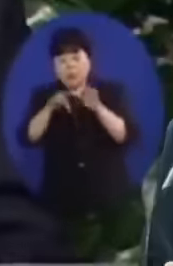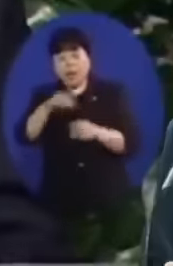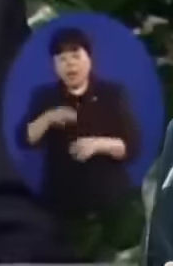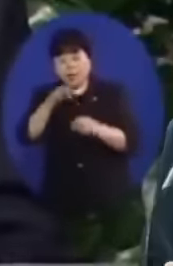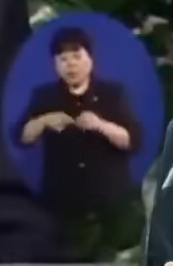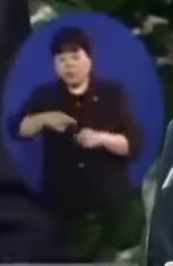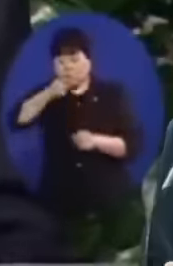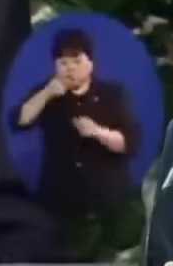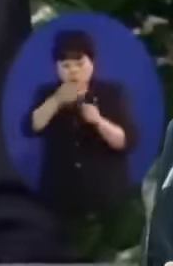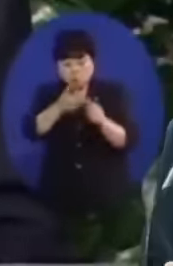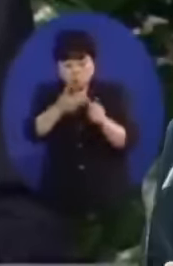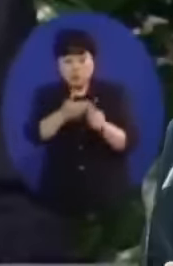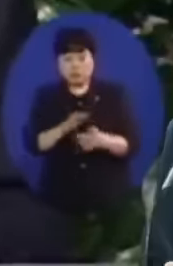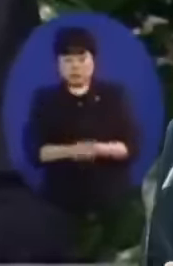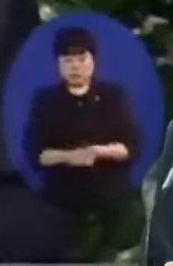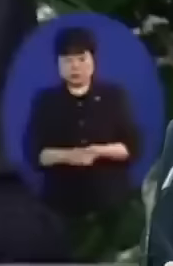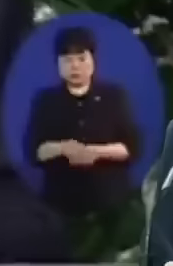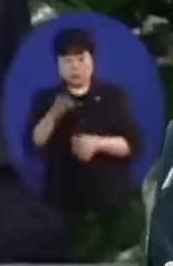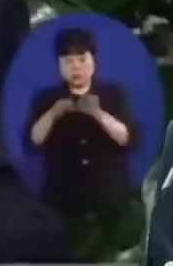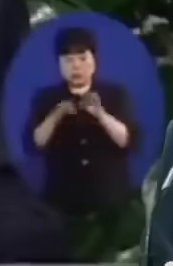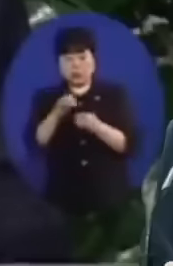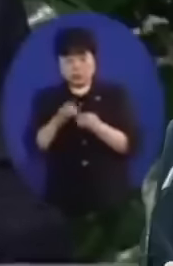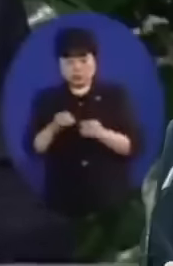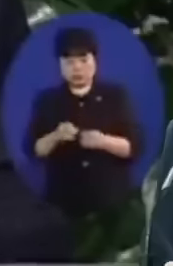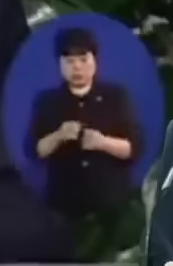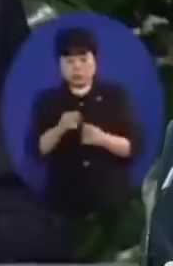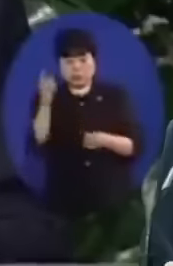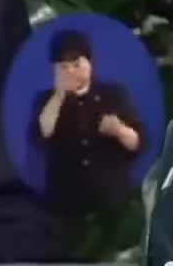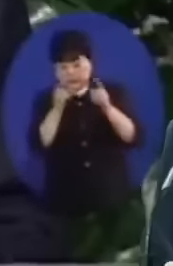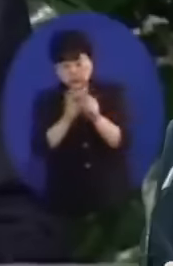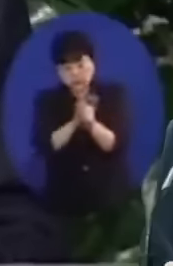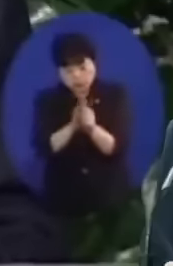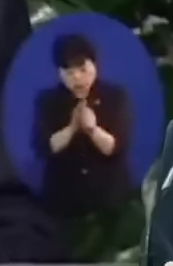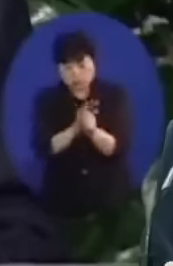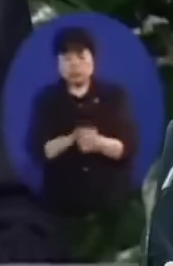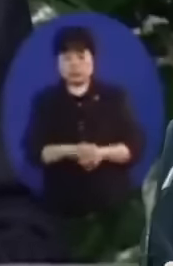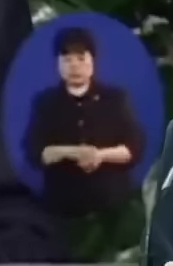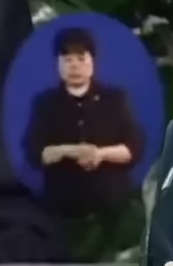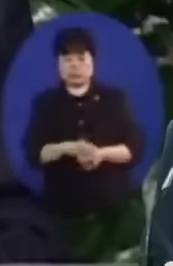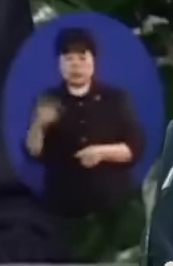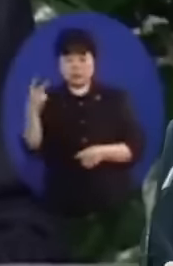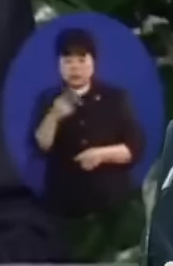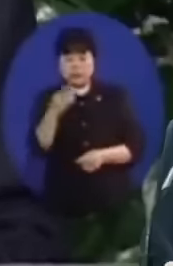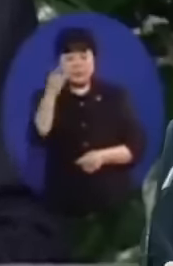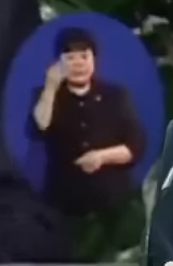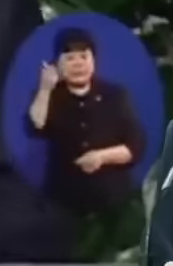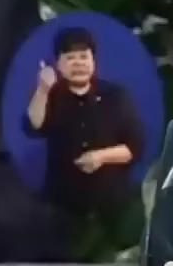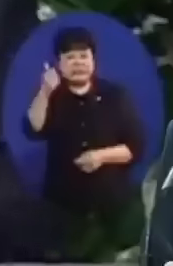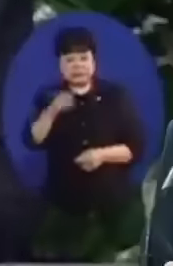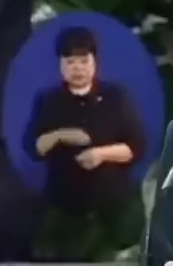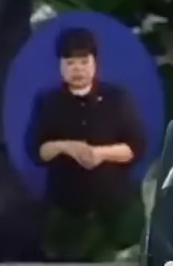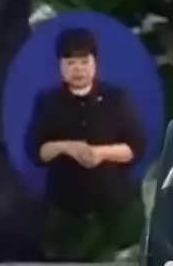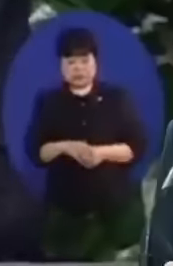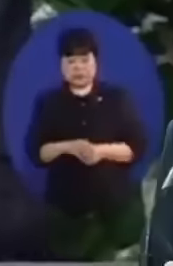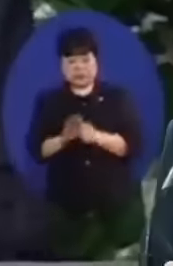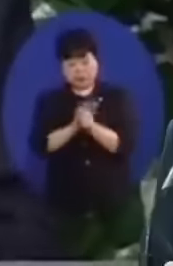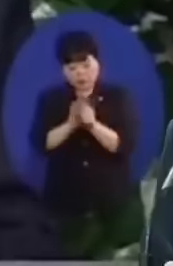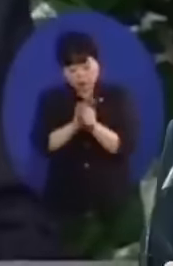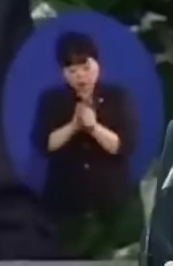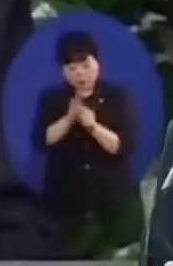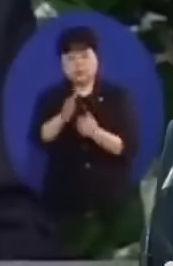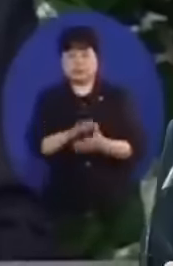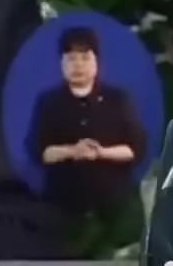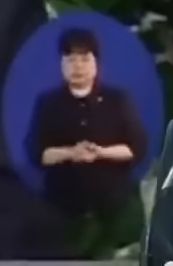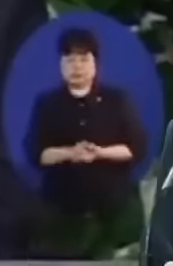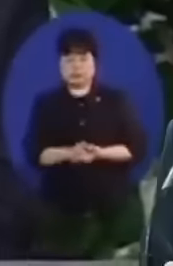마신다. 포도주로서 그 상처를 씻고 그 다음에는 기름으로서 그 유하게 하고 난